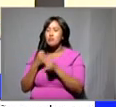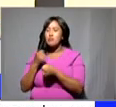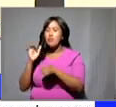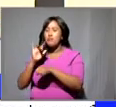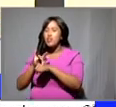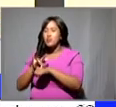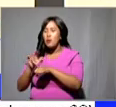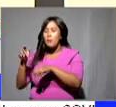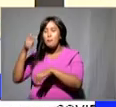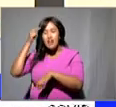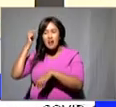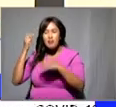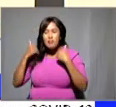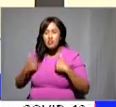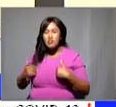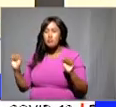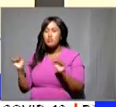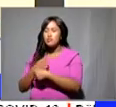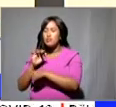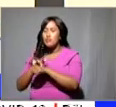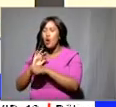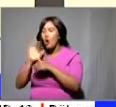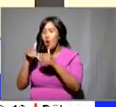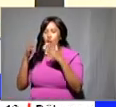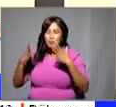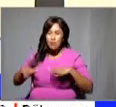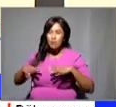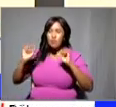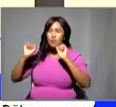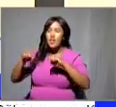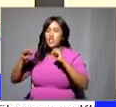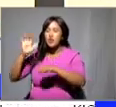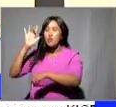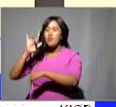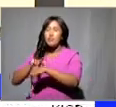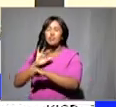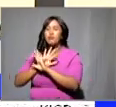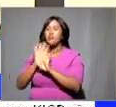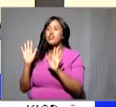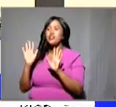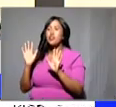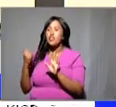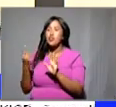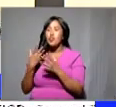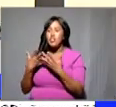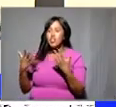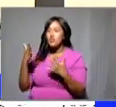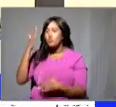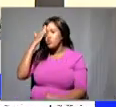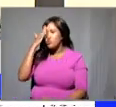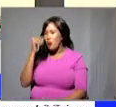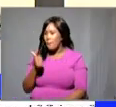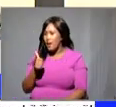mundu muiru ndirage gutire mundu utanginyitwo ni unyeuthi ni murimo uyo kiria tutai turamenya ri oso ri